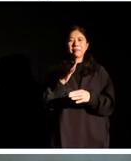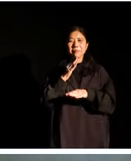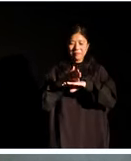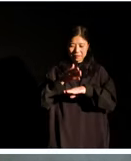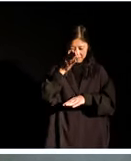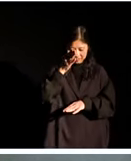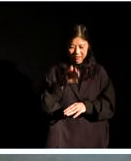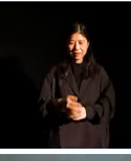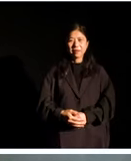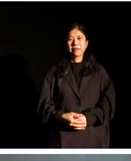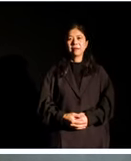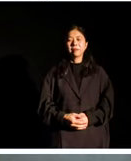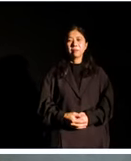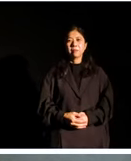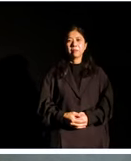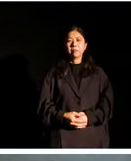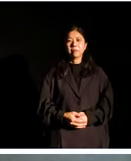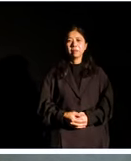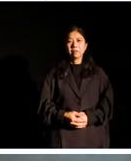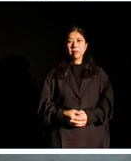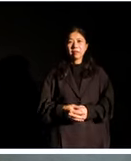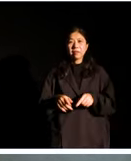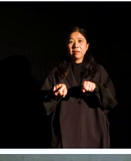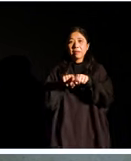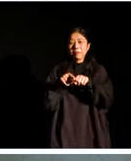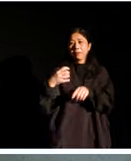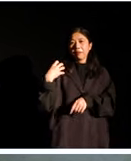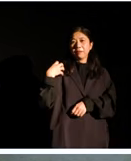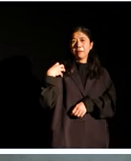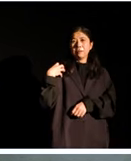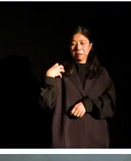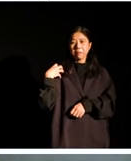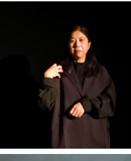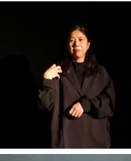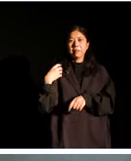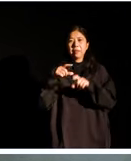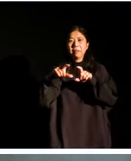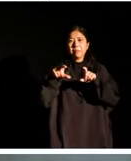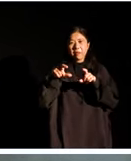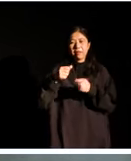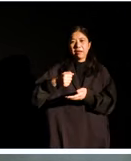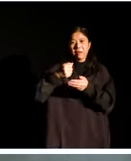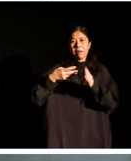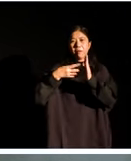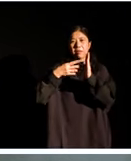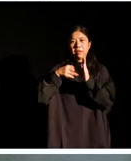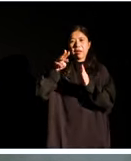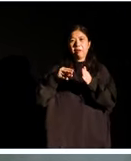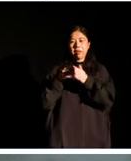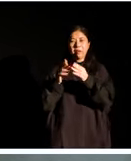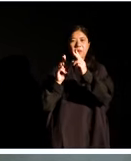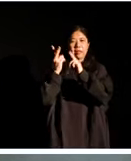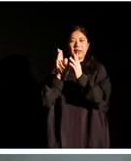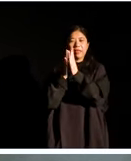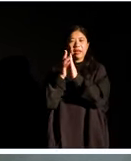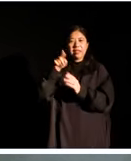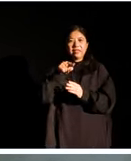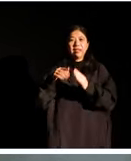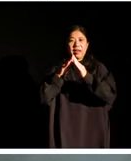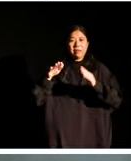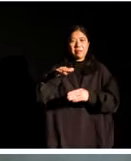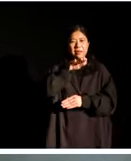ありがとうございます今回としてご協力いただきました一般財団法人川崎沖縄健人会の皆